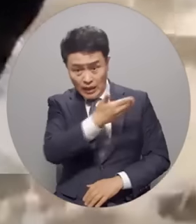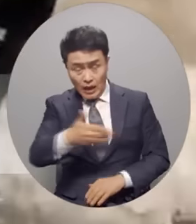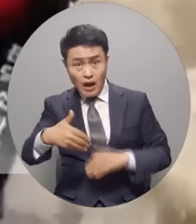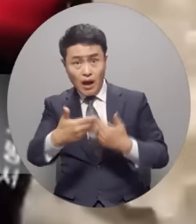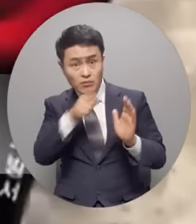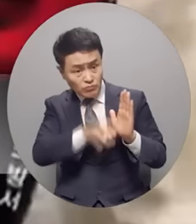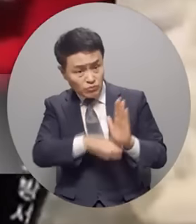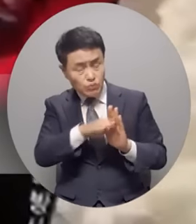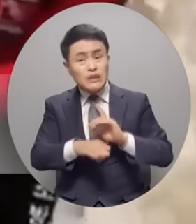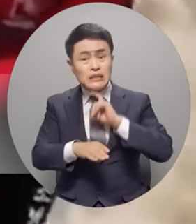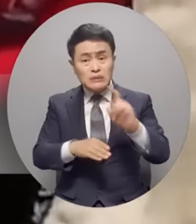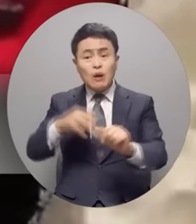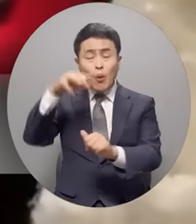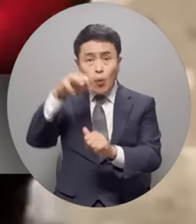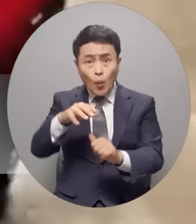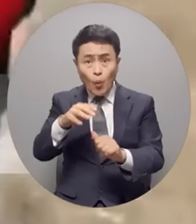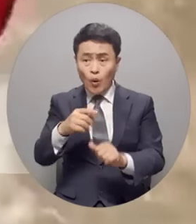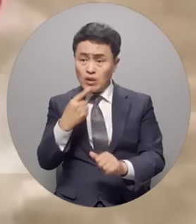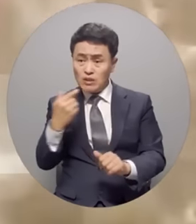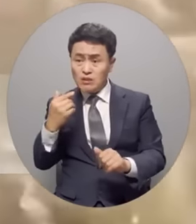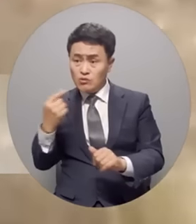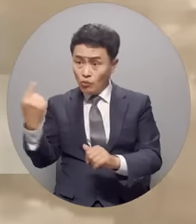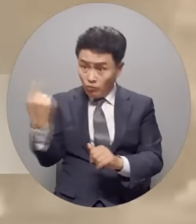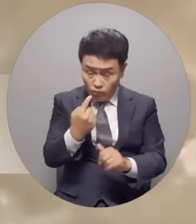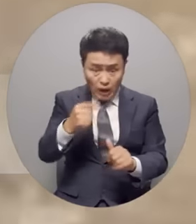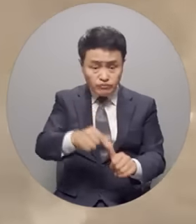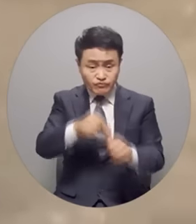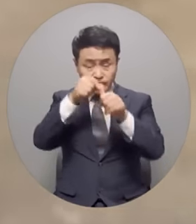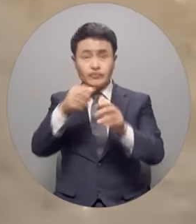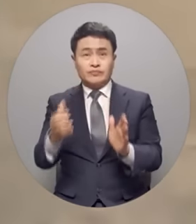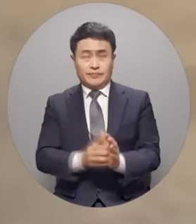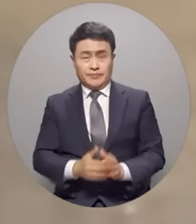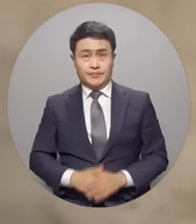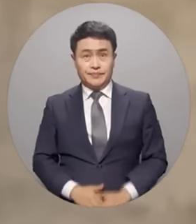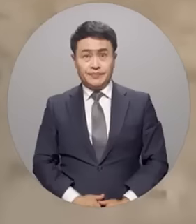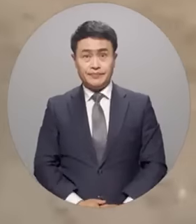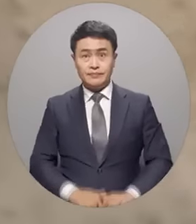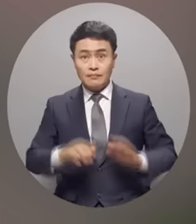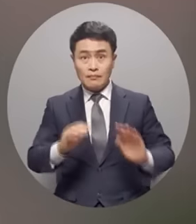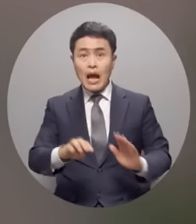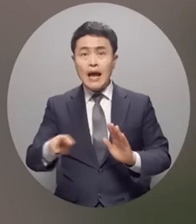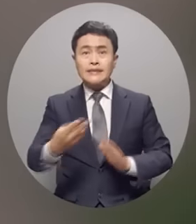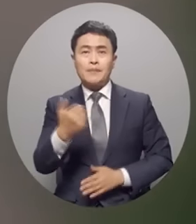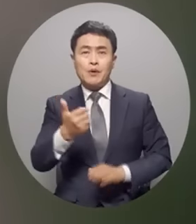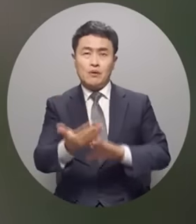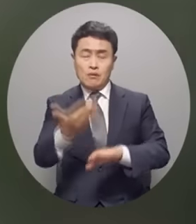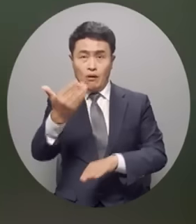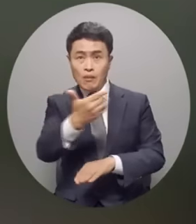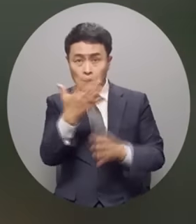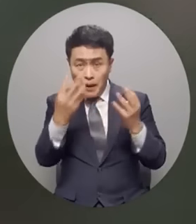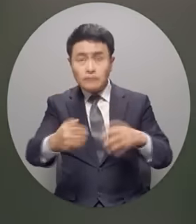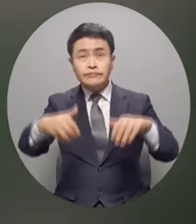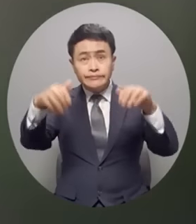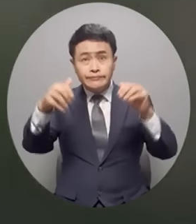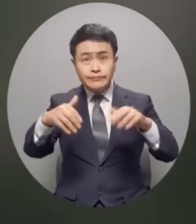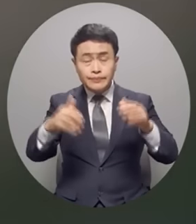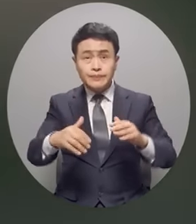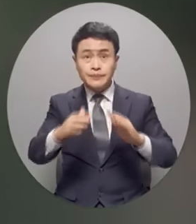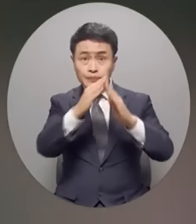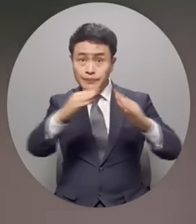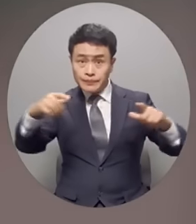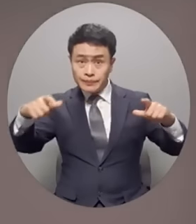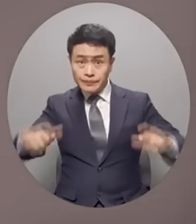10대 남성이 고립됐다 소방에 의해 구조되기도 했습니다. 최대 350mm가 넘는 많은 비가 내린